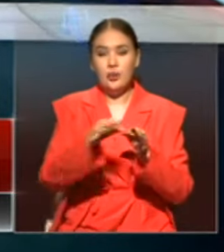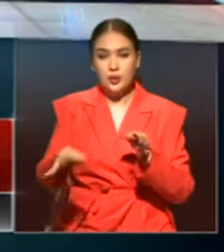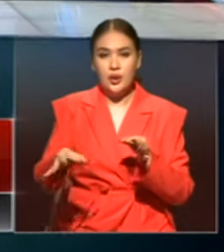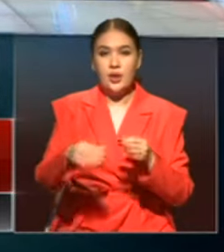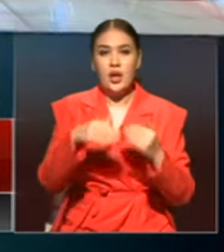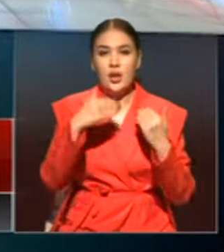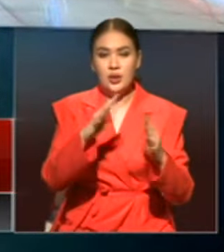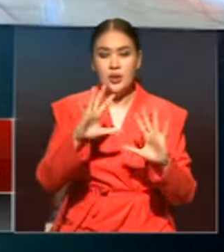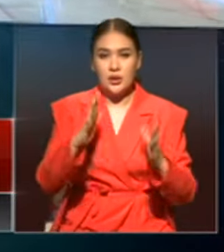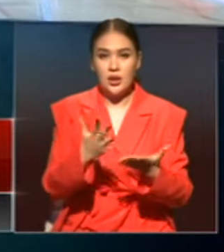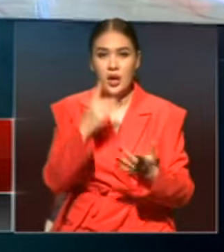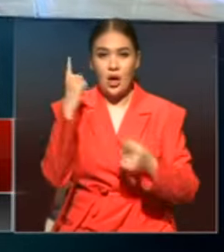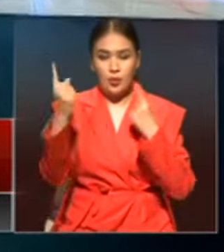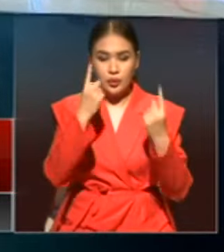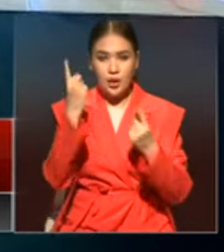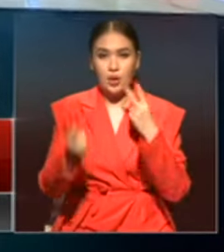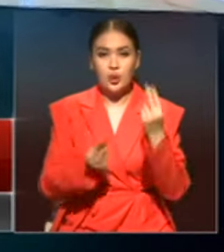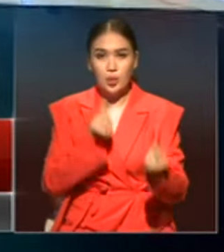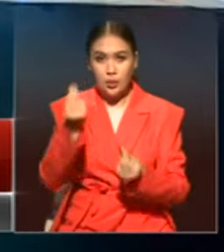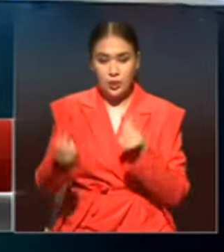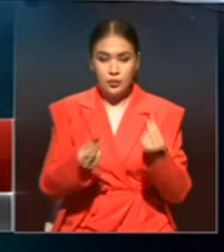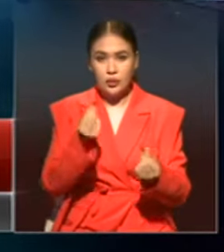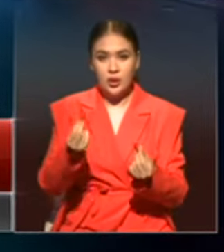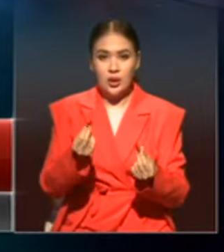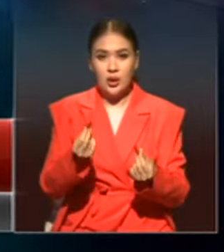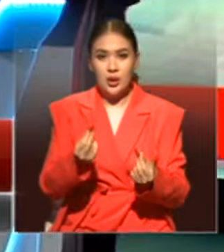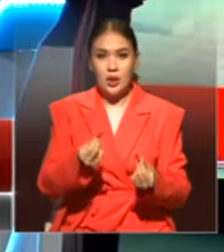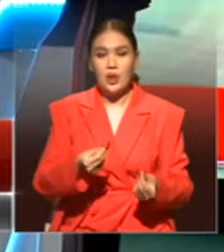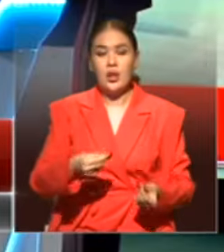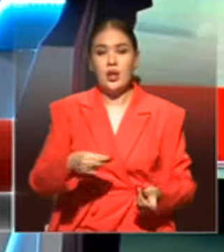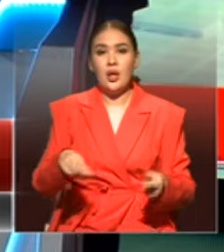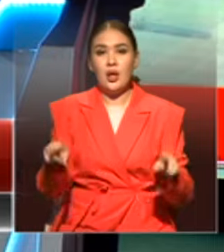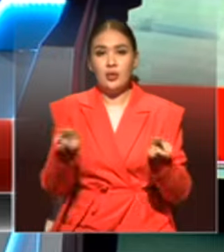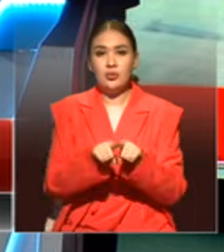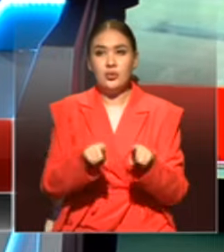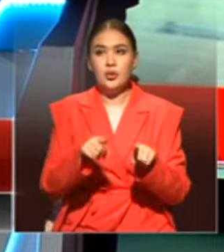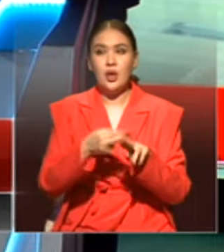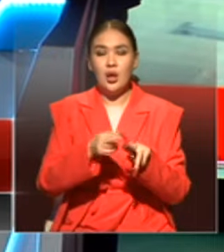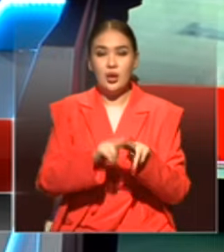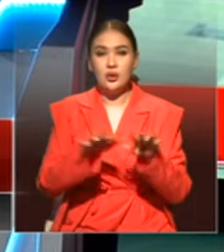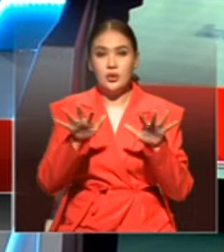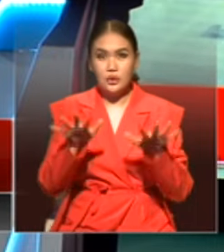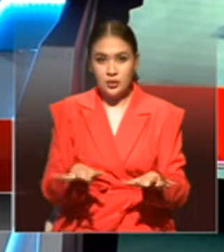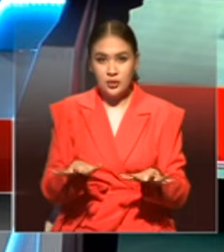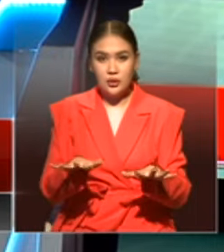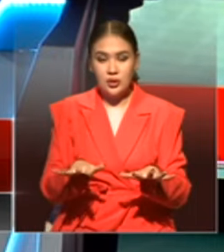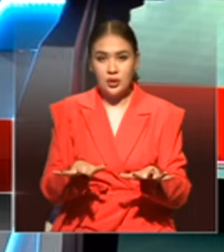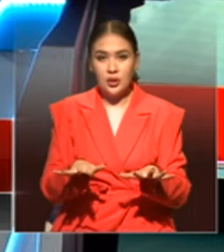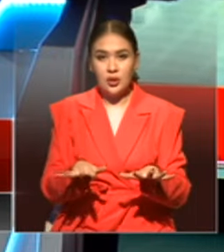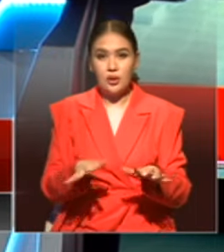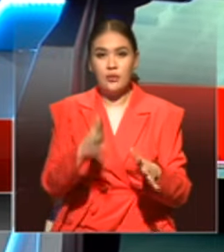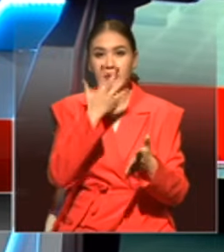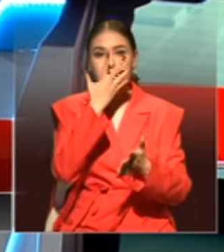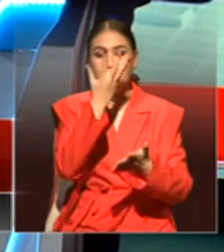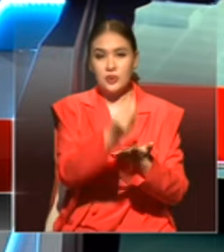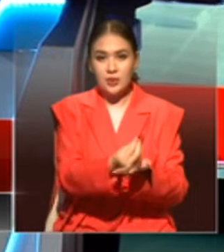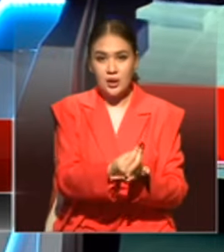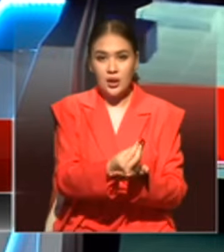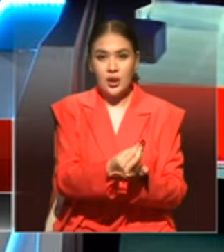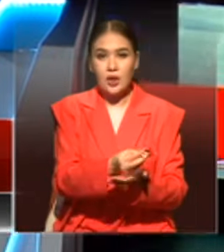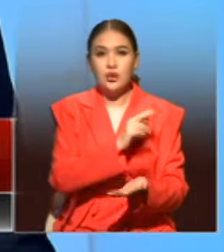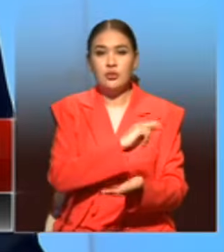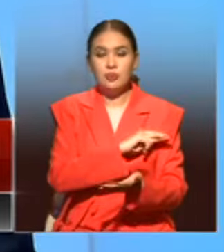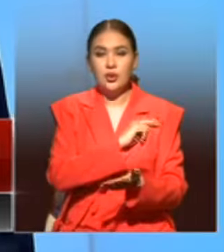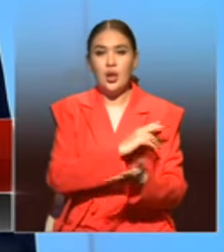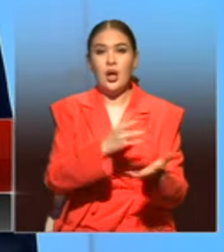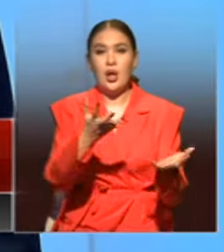коммуналдық төлемдерін, өзім сіз бен біз төлеп жүрген төлемдерін, жаңа осы ауданды осы ауданға қызмет ететін бердігер компания